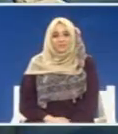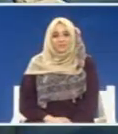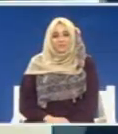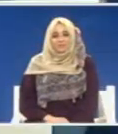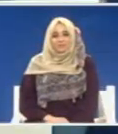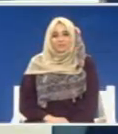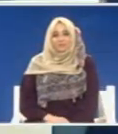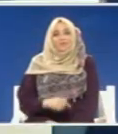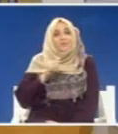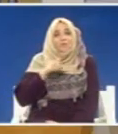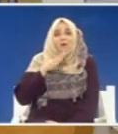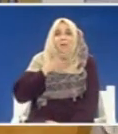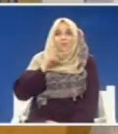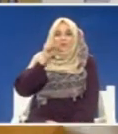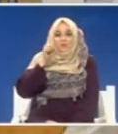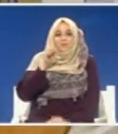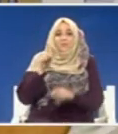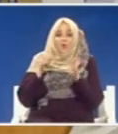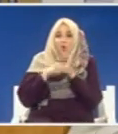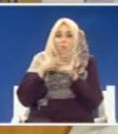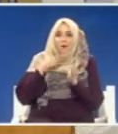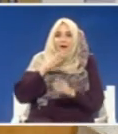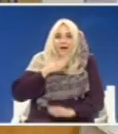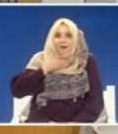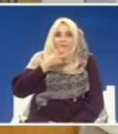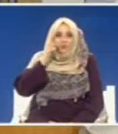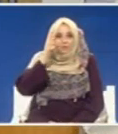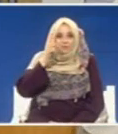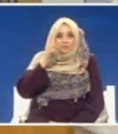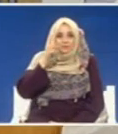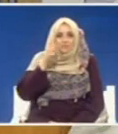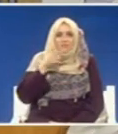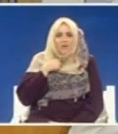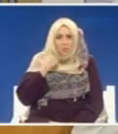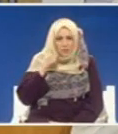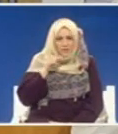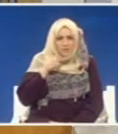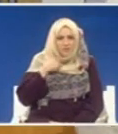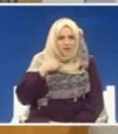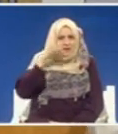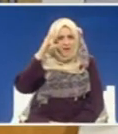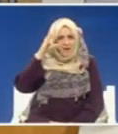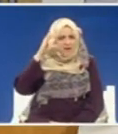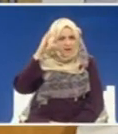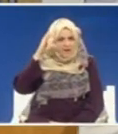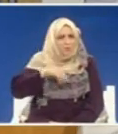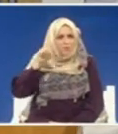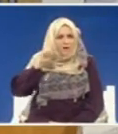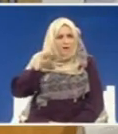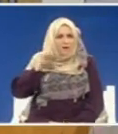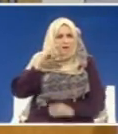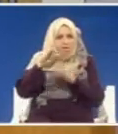يعني أن أحب الله تعالى. فإذا أحببت ربي، هل أملك أن أعصيه؟ أبداً. أن أخالف أمره؟